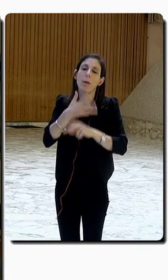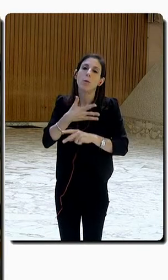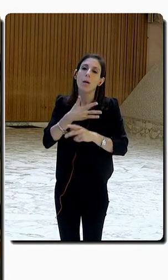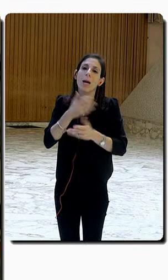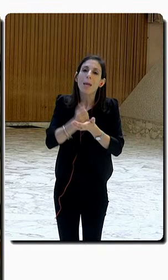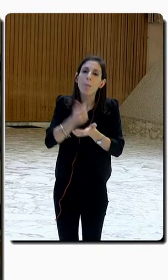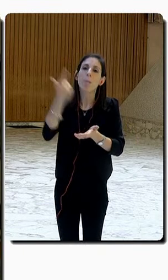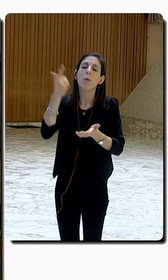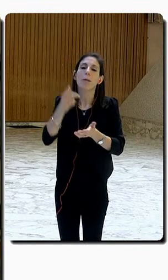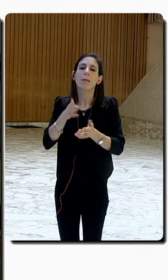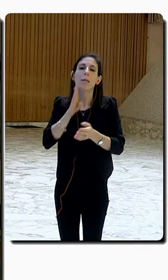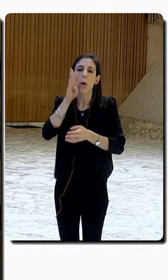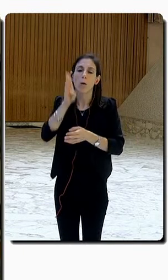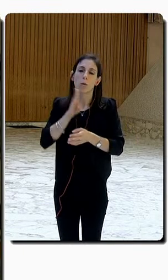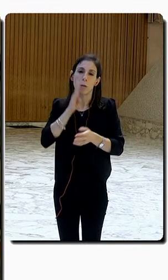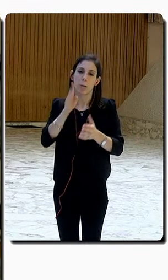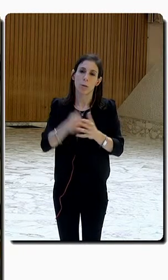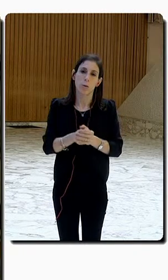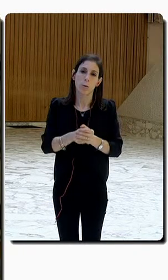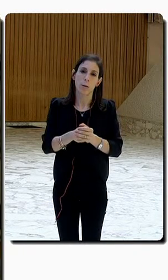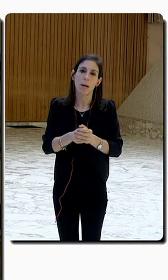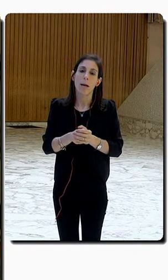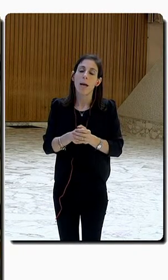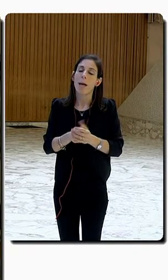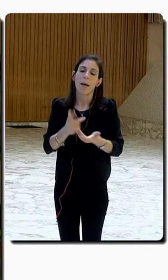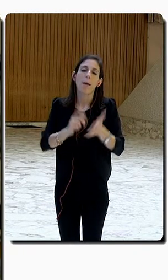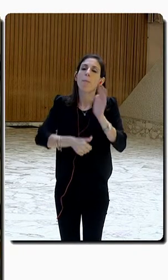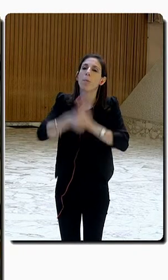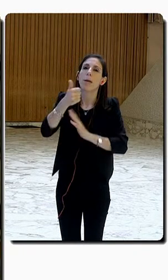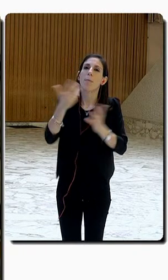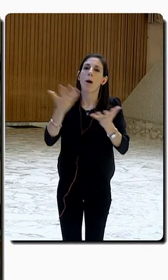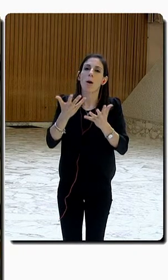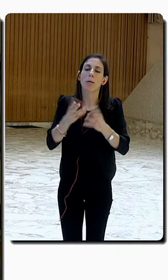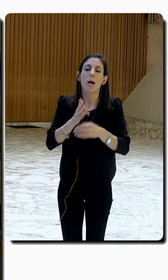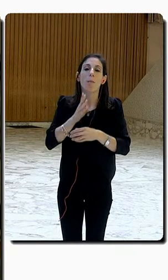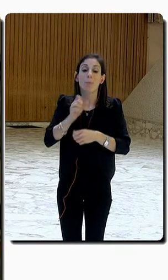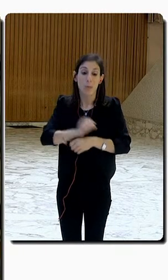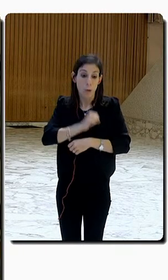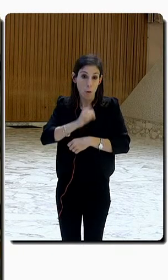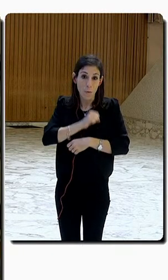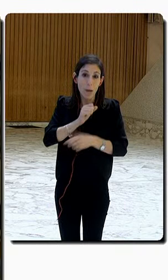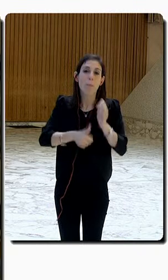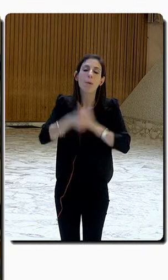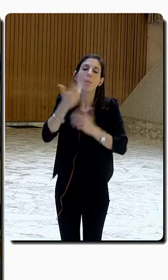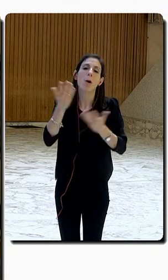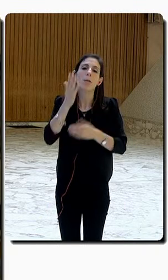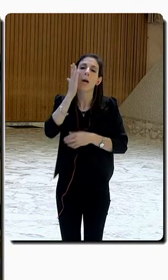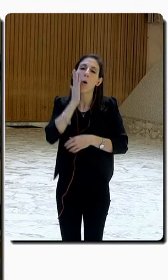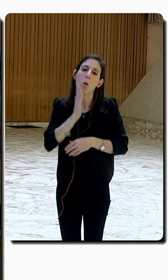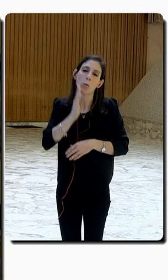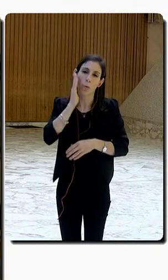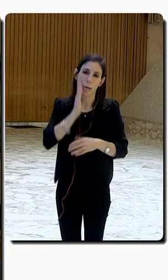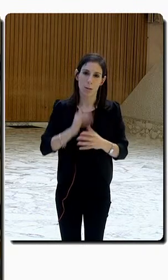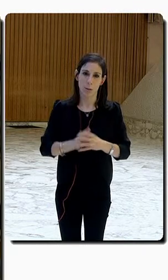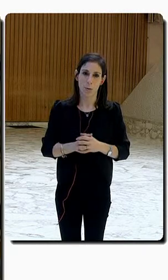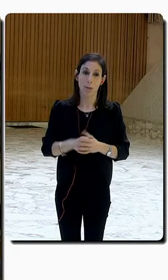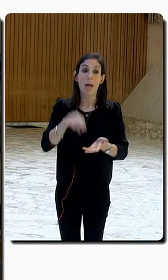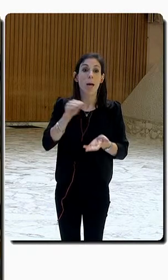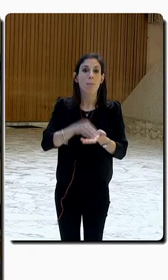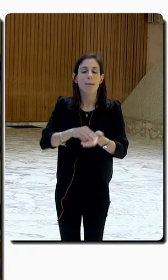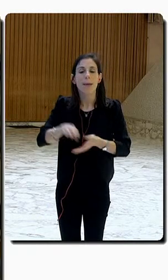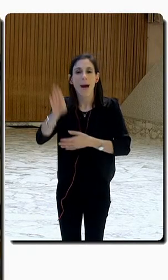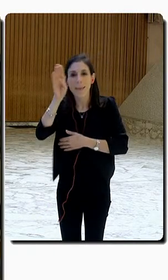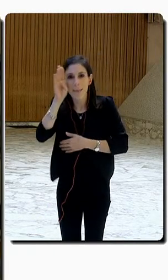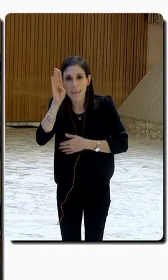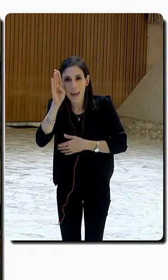Le meilleur remède à la souffrance, c'est la consolation. Qu'est-elle? C'est une présence attentive et bienveillante d'une